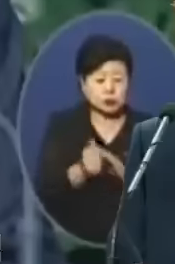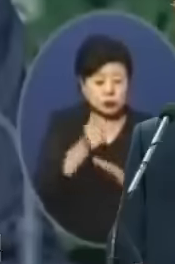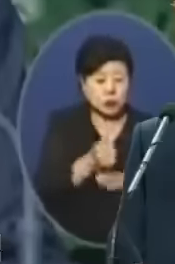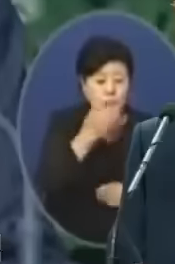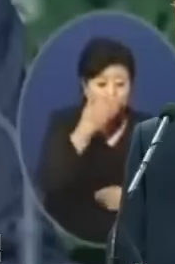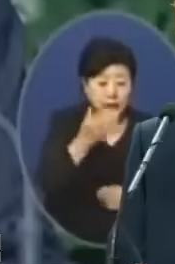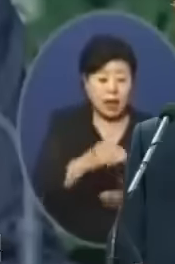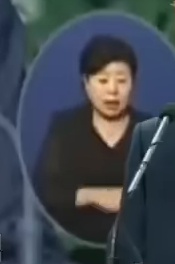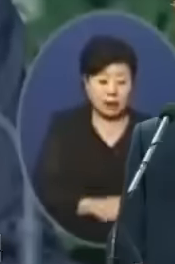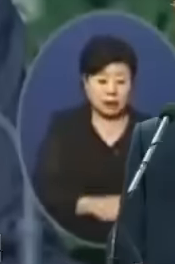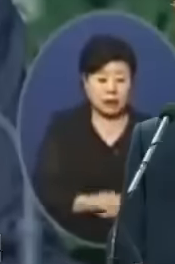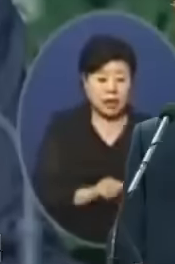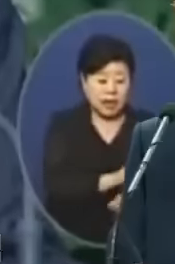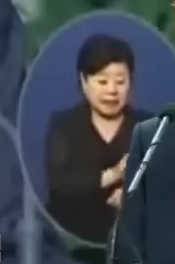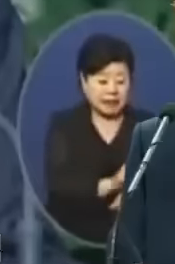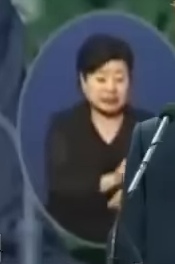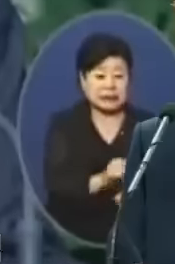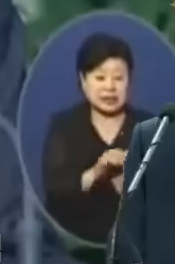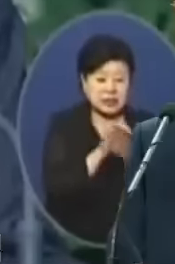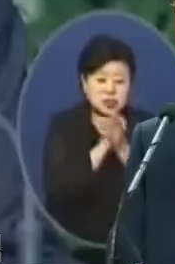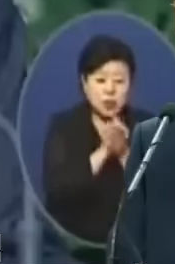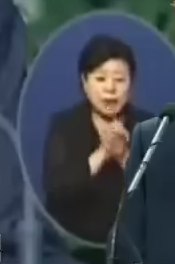5시간. 여러분,